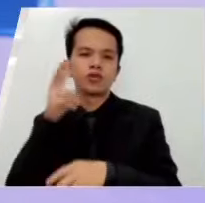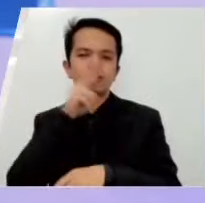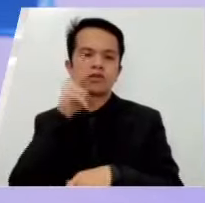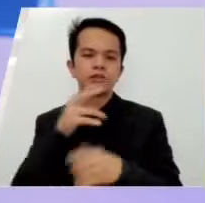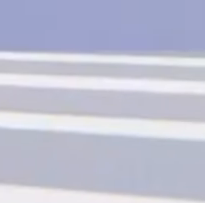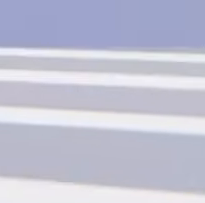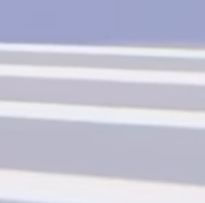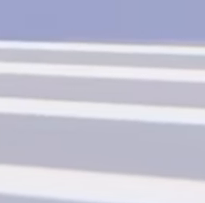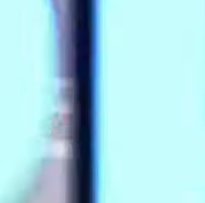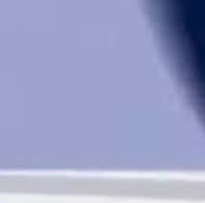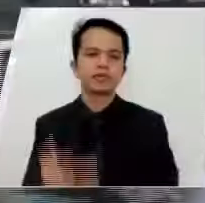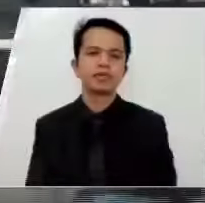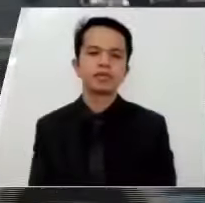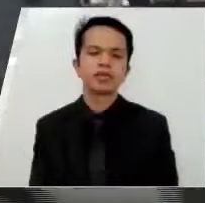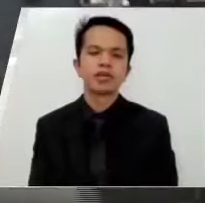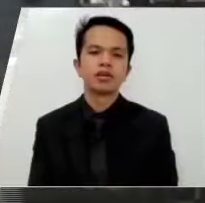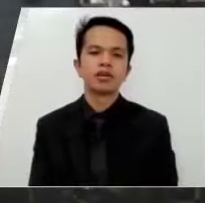si Maki Pulido.